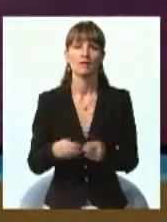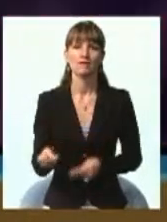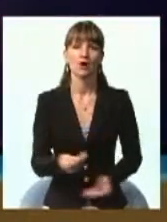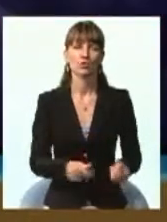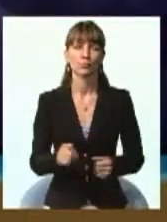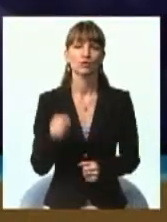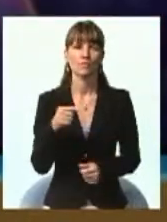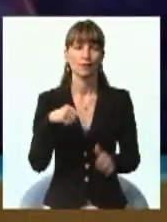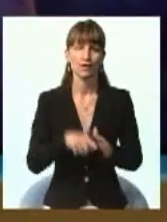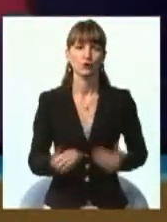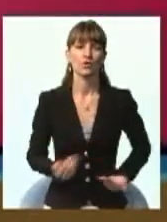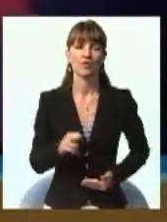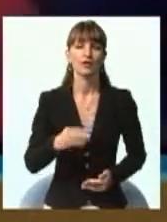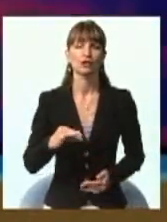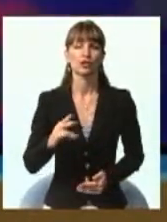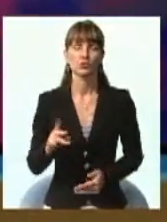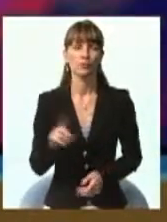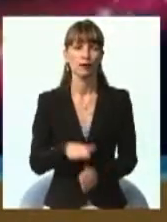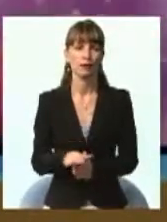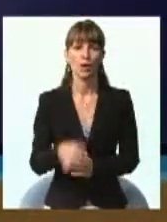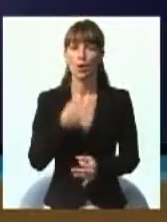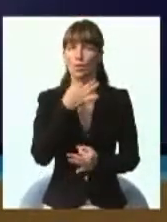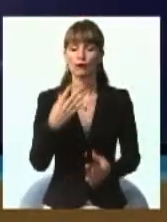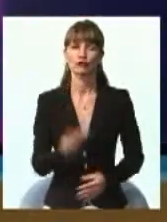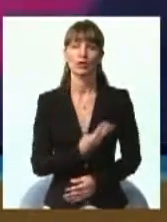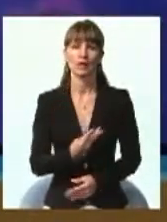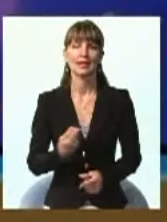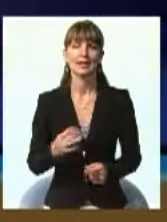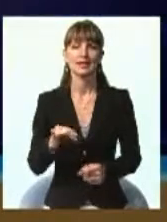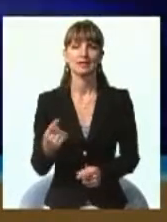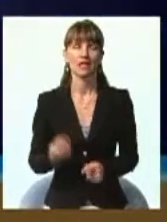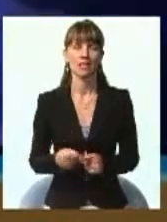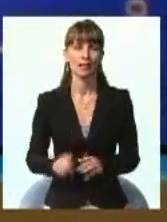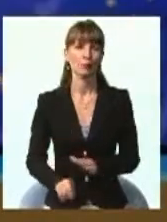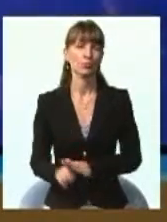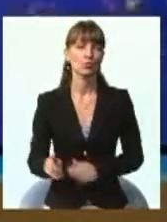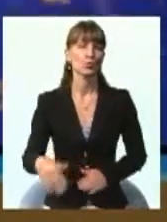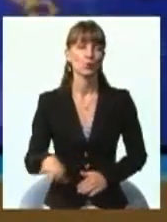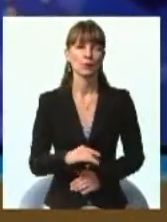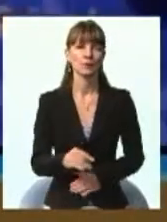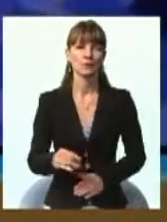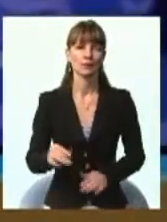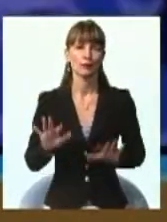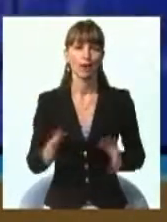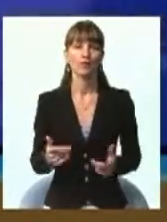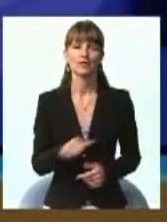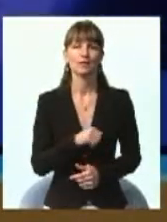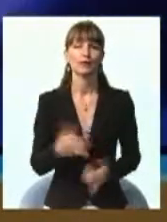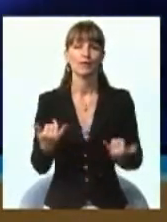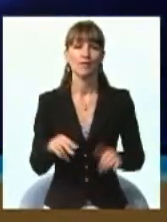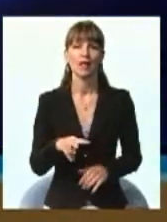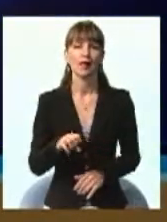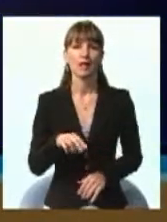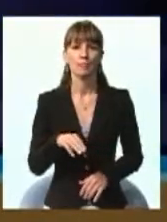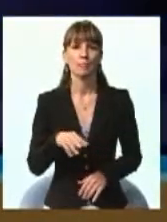в ньому живе джин, що вміє виконувати будь-які бажання. Саме з цього і починаються усі пригоди. Саме дивовижна лампа